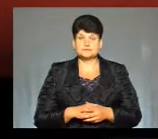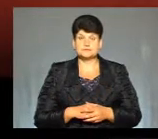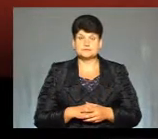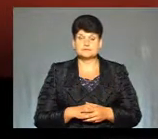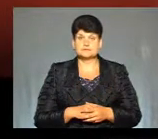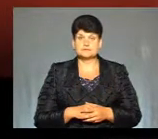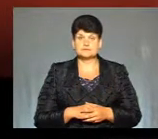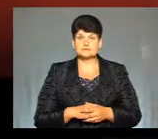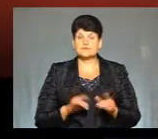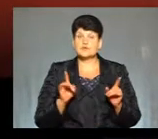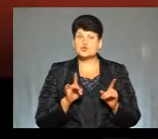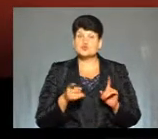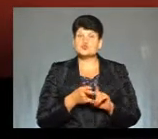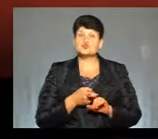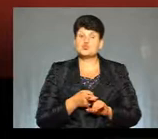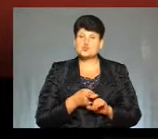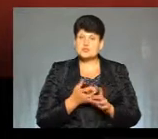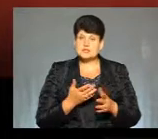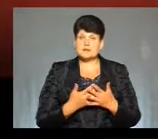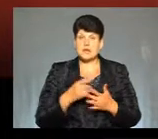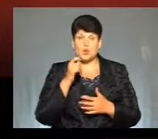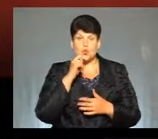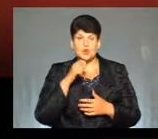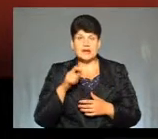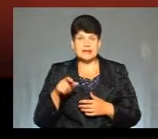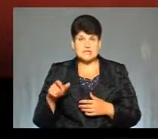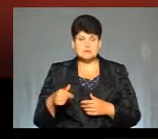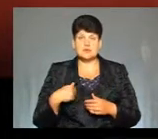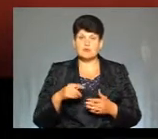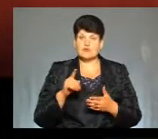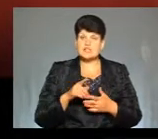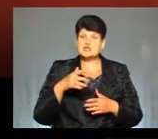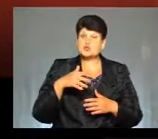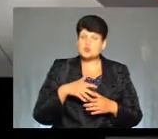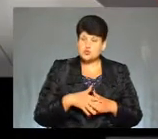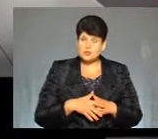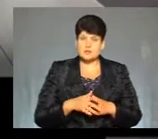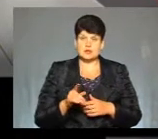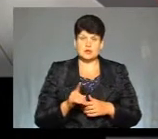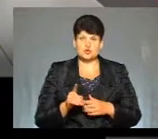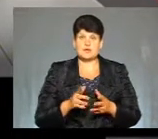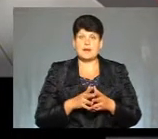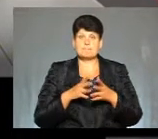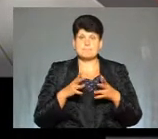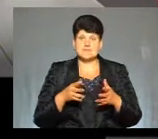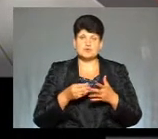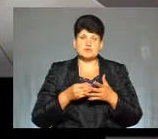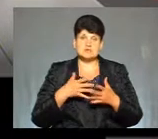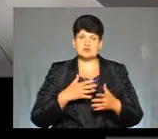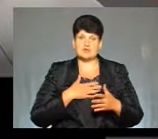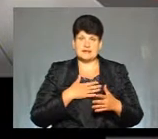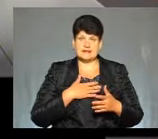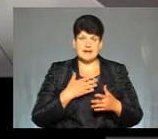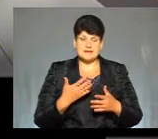А що стосується, скажімо, українців, ми повинні зрозуміти, що найбільша цінність для нас – це